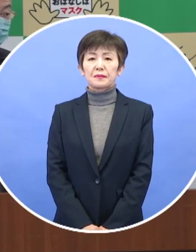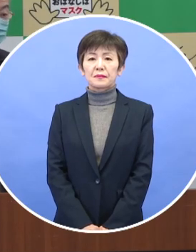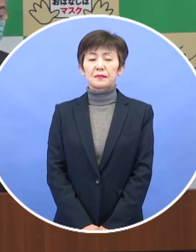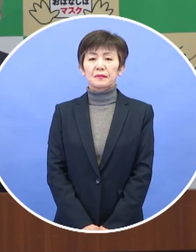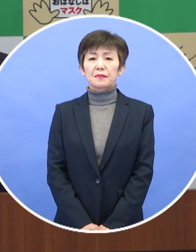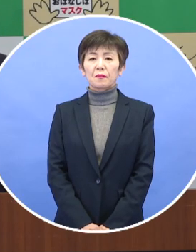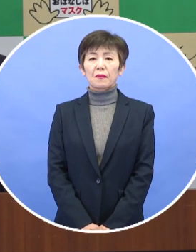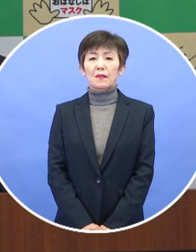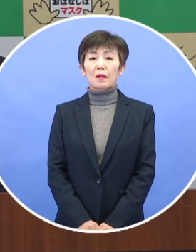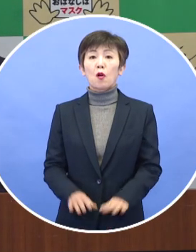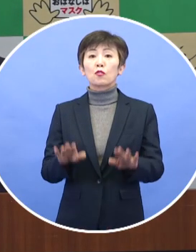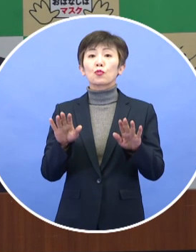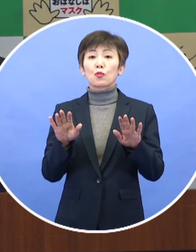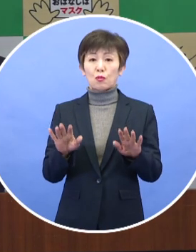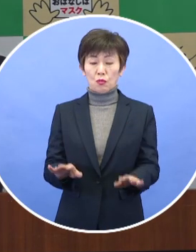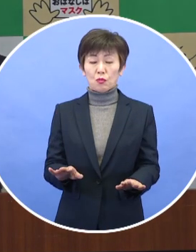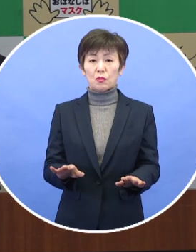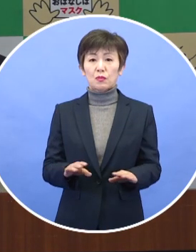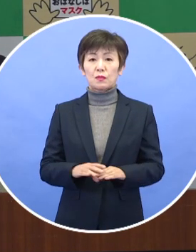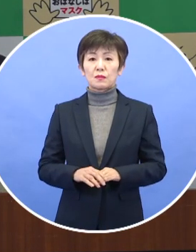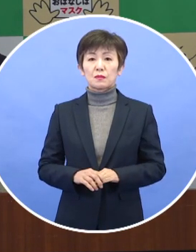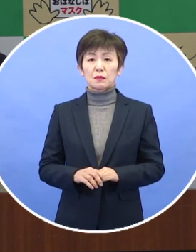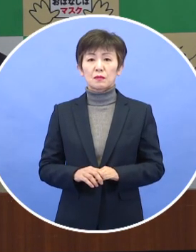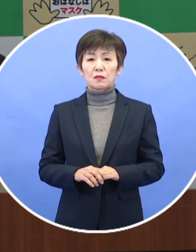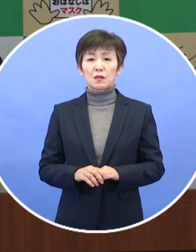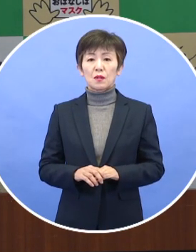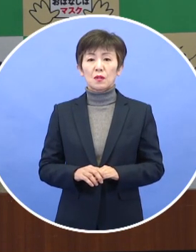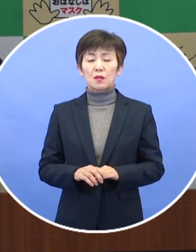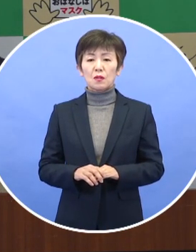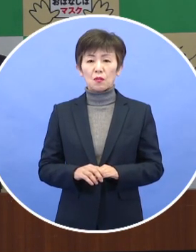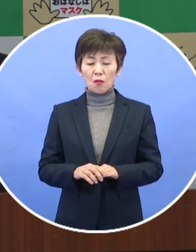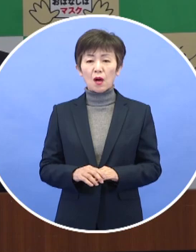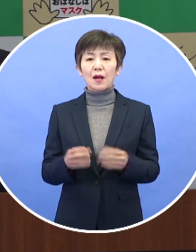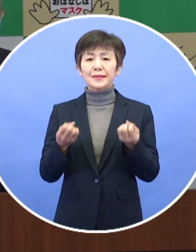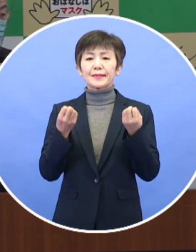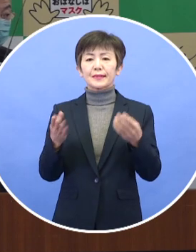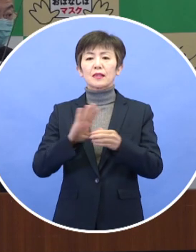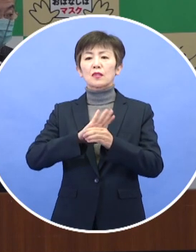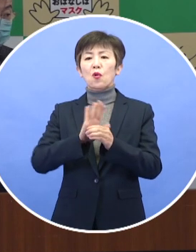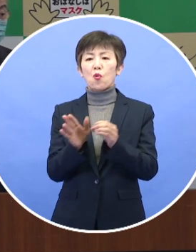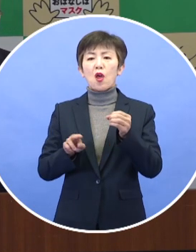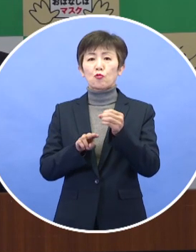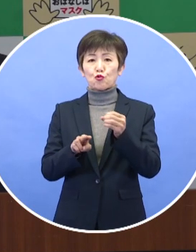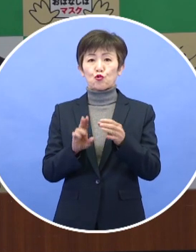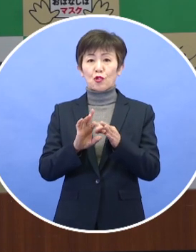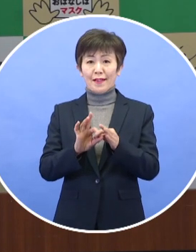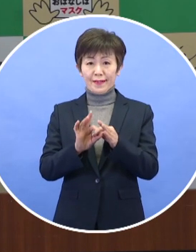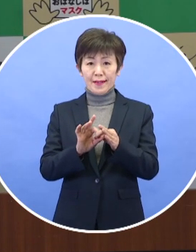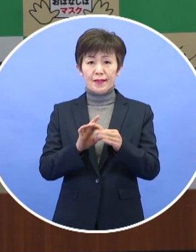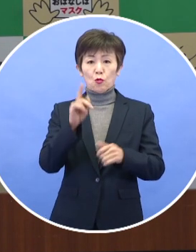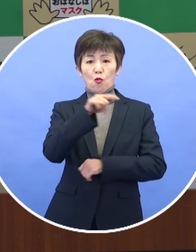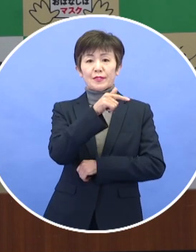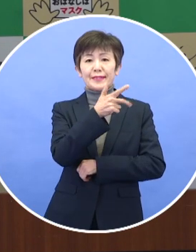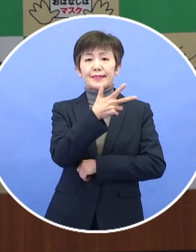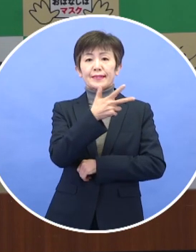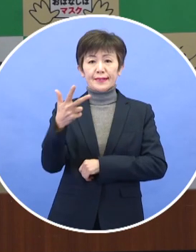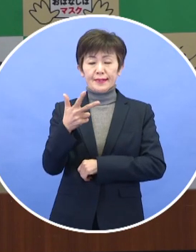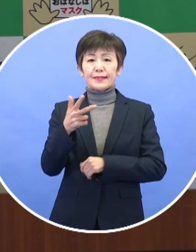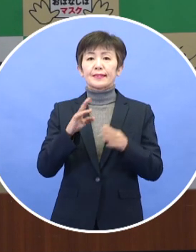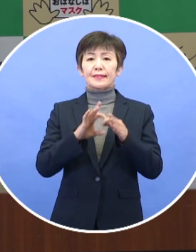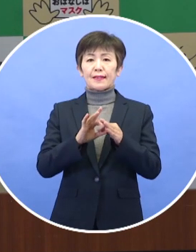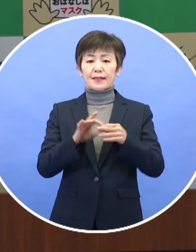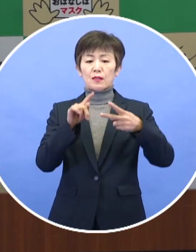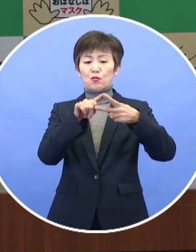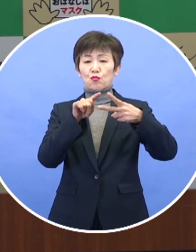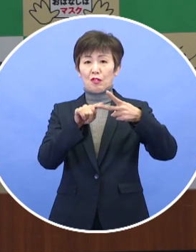はい、それでは今日はですね、大きくは、新型コロナウイルスの関係とそれから人事の関係をお話をさせていただ